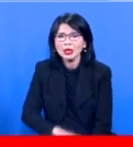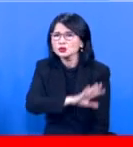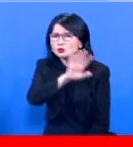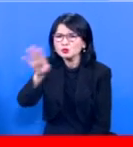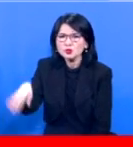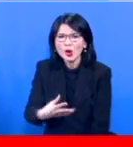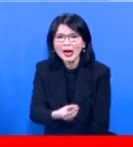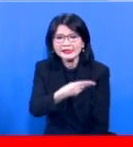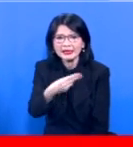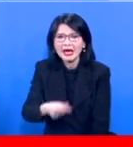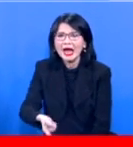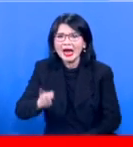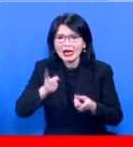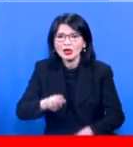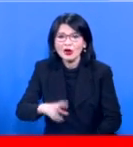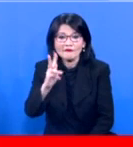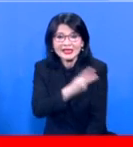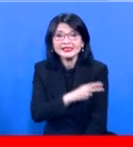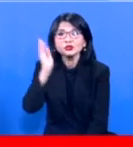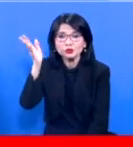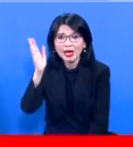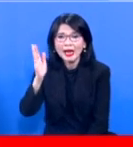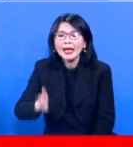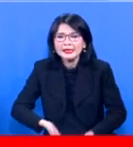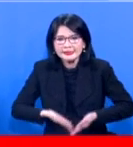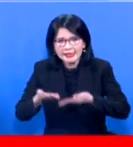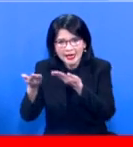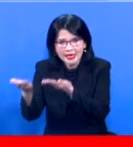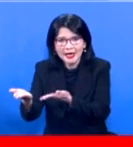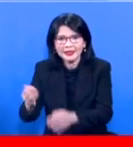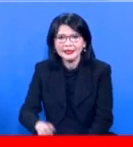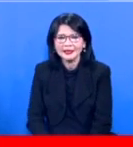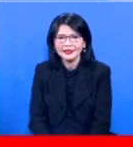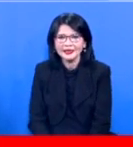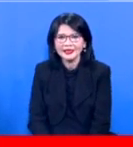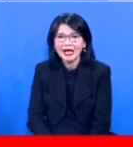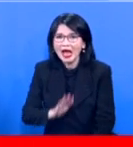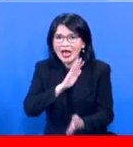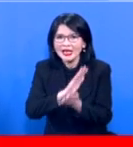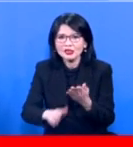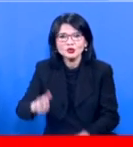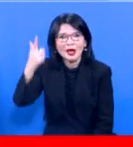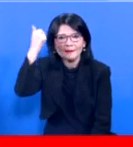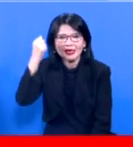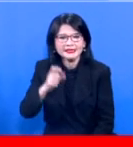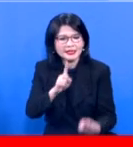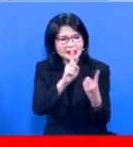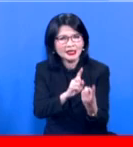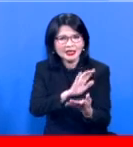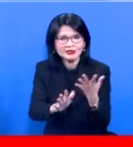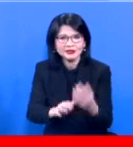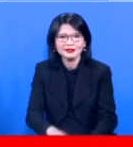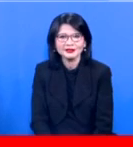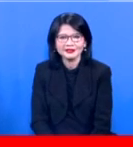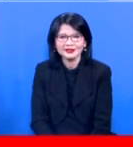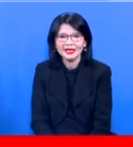air, kalau sudah divaksin, silakan dilakukan langsung belajar tatap muka, karena SKB-nya 3